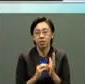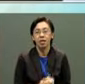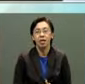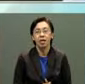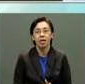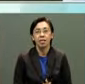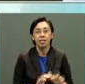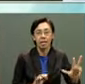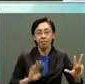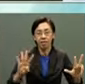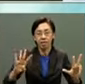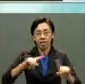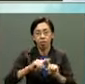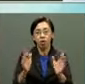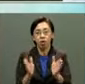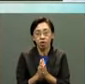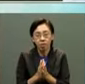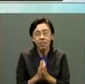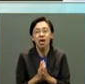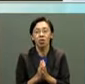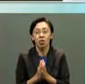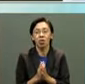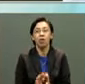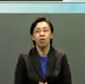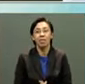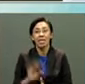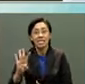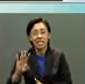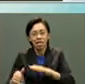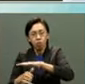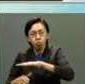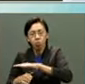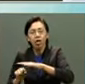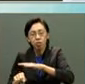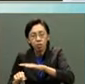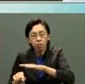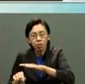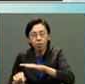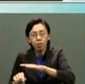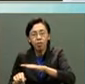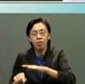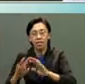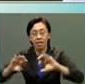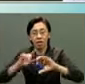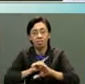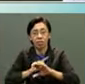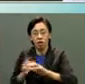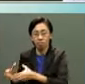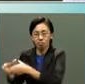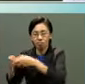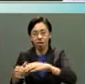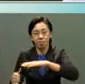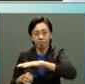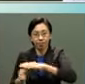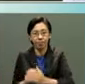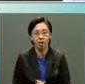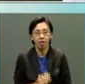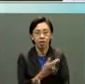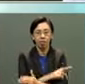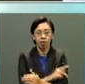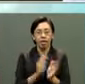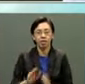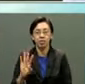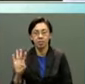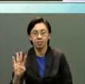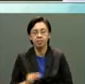บวก4 4นี่คืออยู่ในสเตทควอรันทีนหรือสถานที่กักกันที่รัฐจัดให้นะครับแล้วภูเก็ตนี่คือ4ร